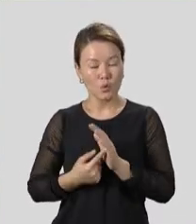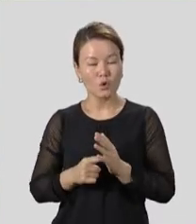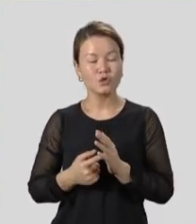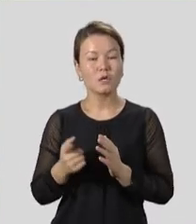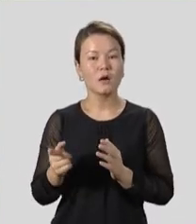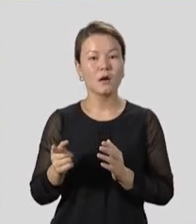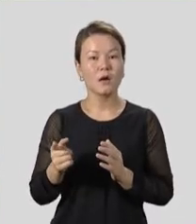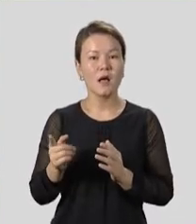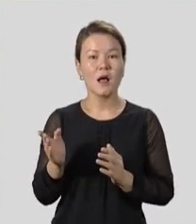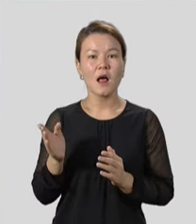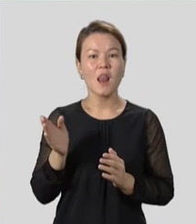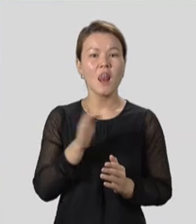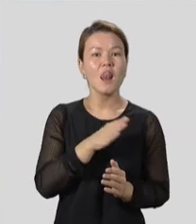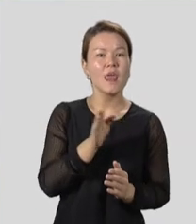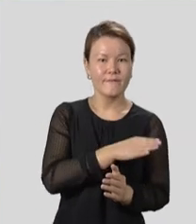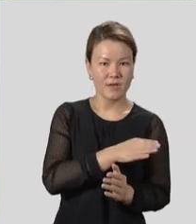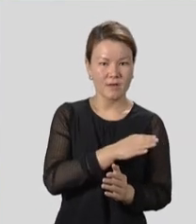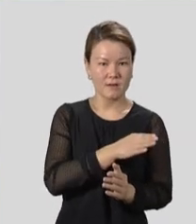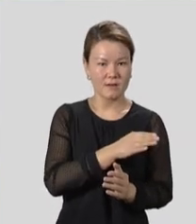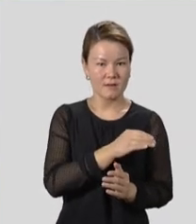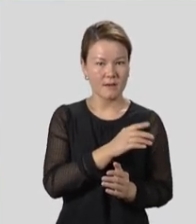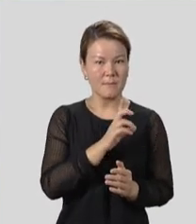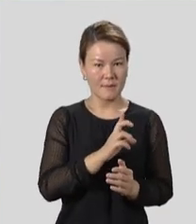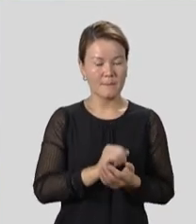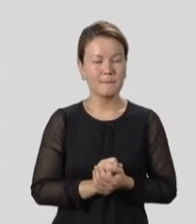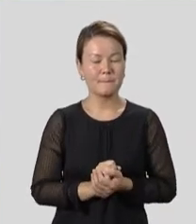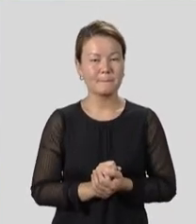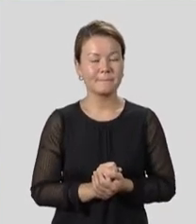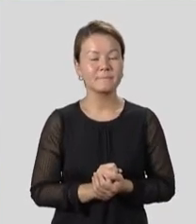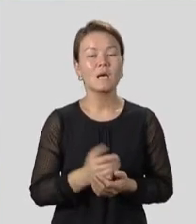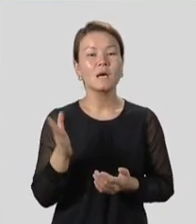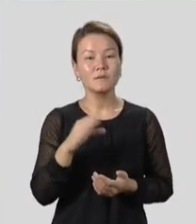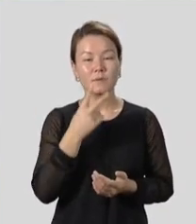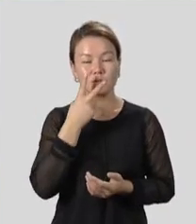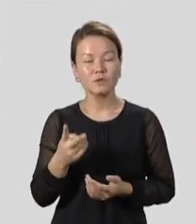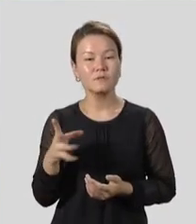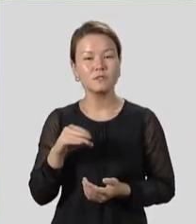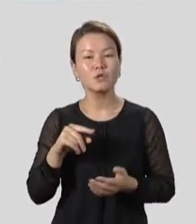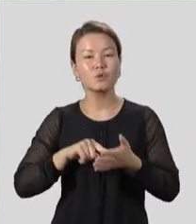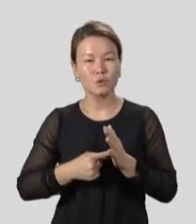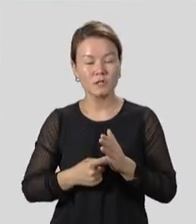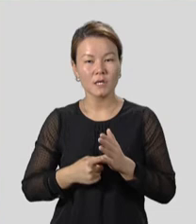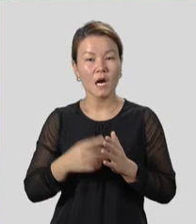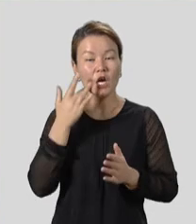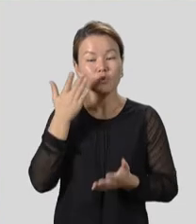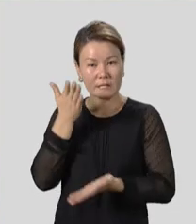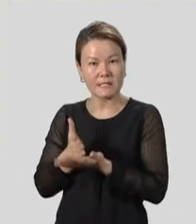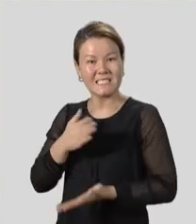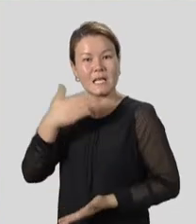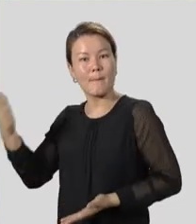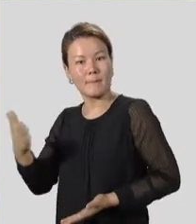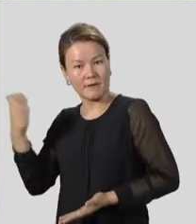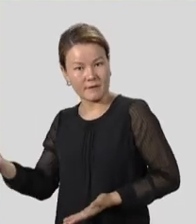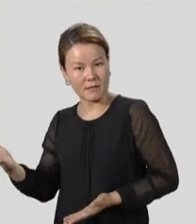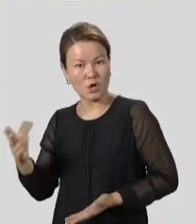прямой левее точки Б. Рассмотрим все точки, которые лежат правее точки А,